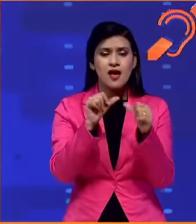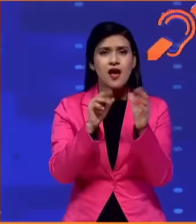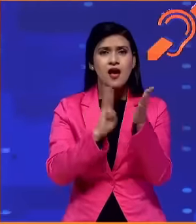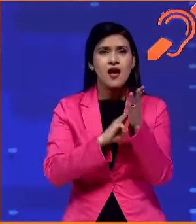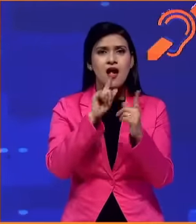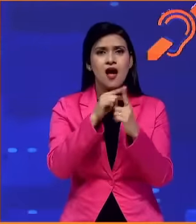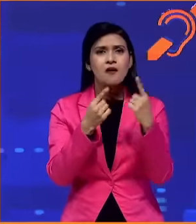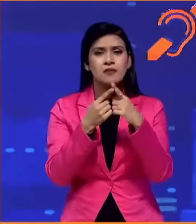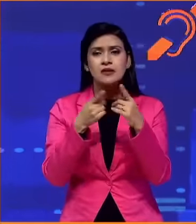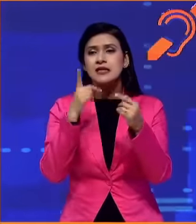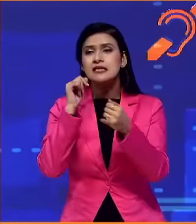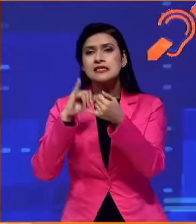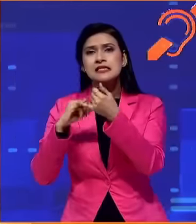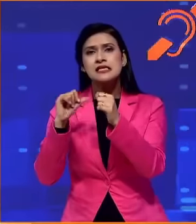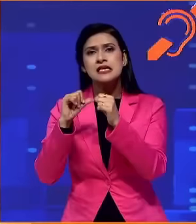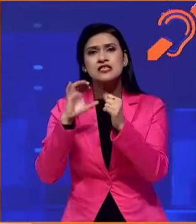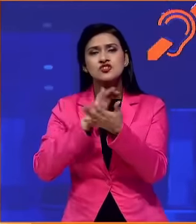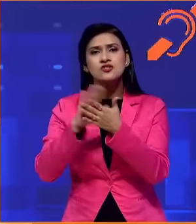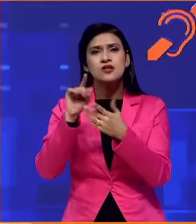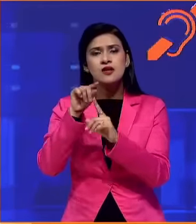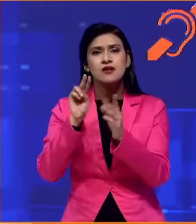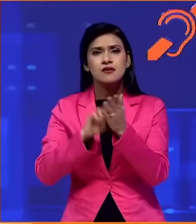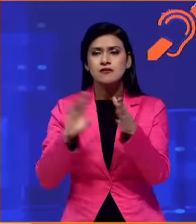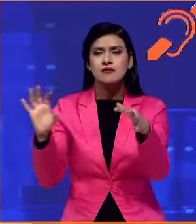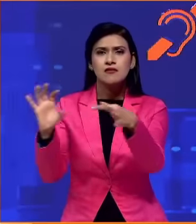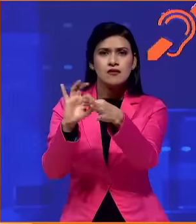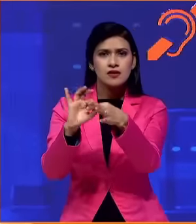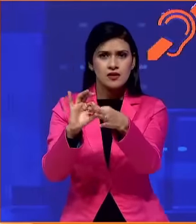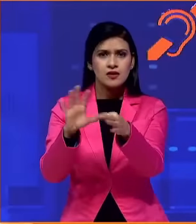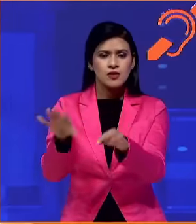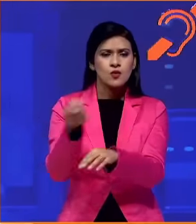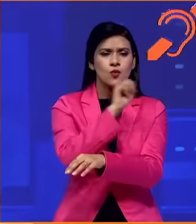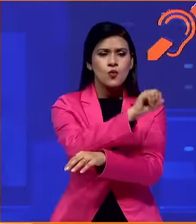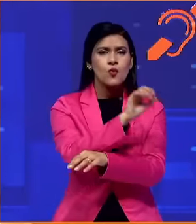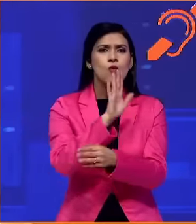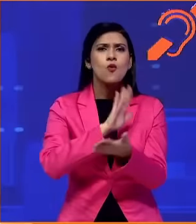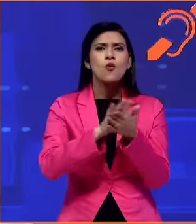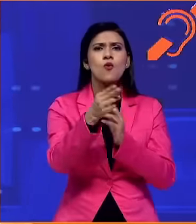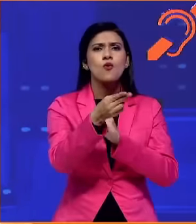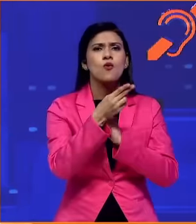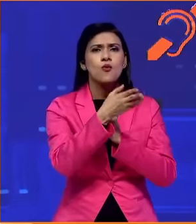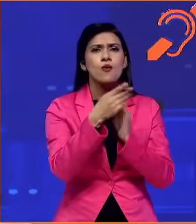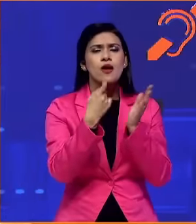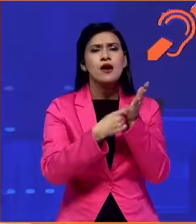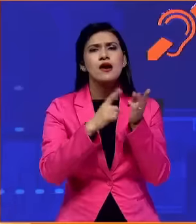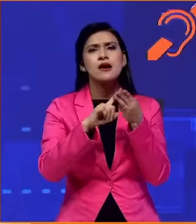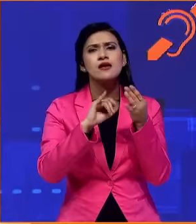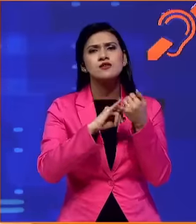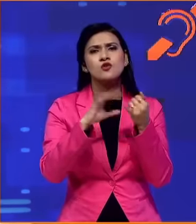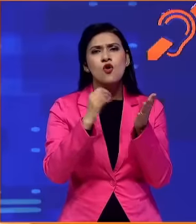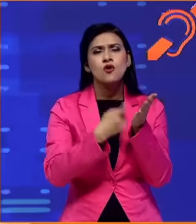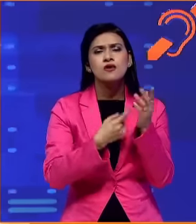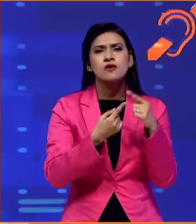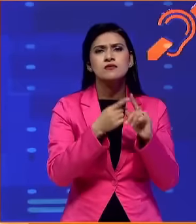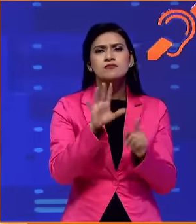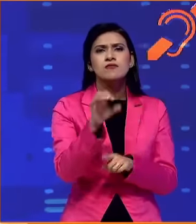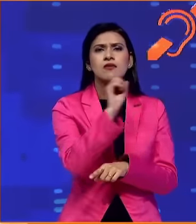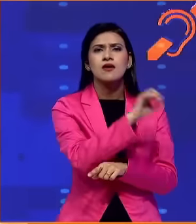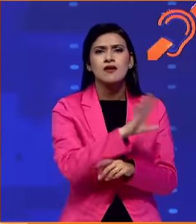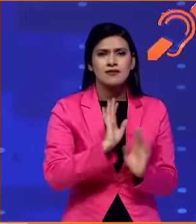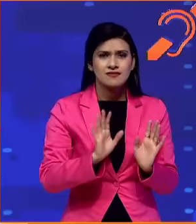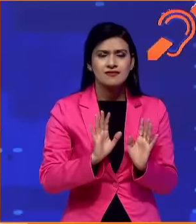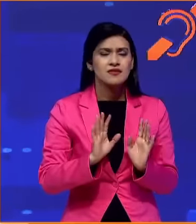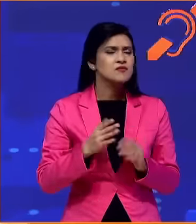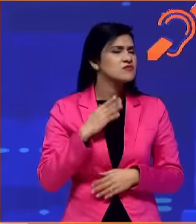मिलकर विधायकोंकोमानेसररिसॉर्टमेंरखाथा। जैसाकिमैंनेकहा,येसभीआरोप आजसेशुरूनहींहुएहैं,ये बहुतलंबेसमयसेचलरहेहैं।